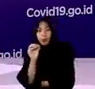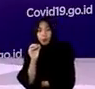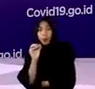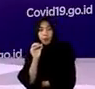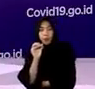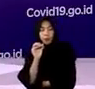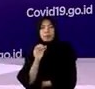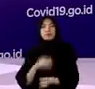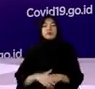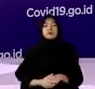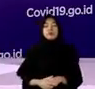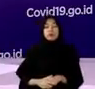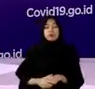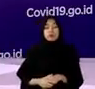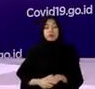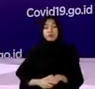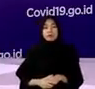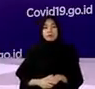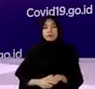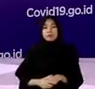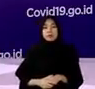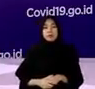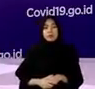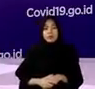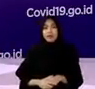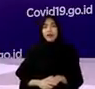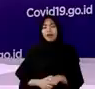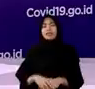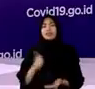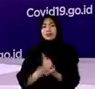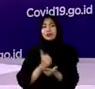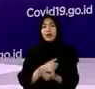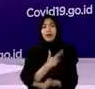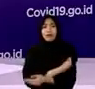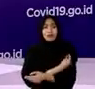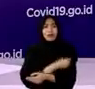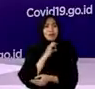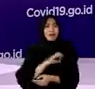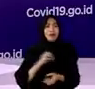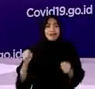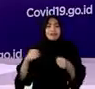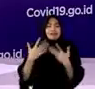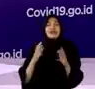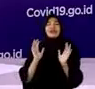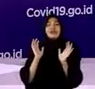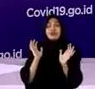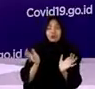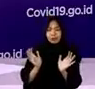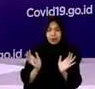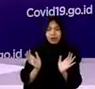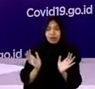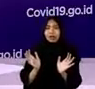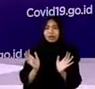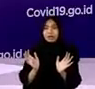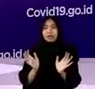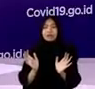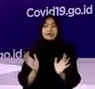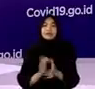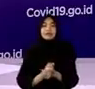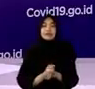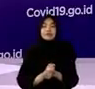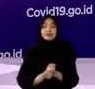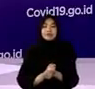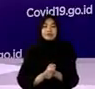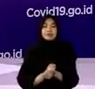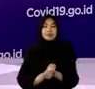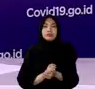Vaksin adalah intervensi yang sudah teruji manfaat kesehatan masyarakatnya maupun kemampuannya untuk menyelamatkan